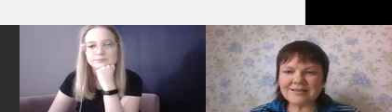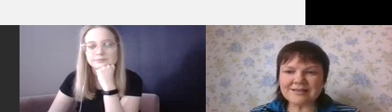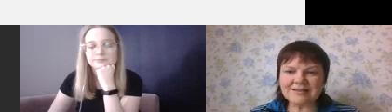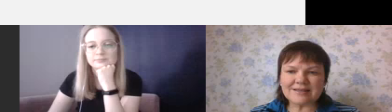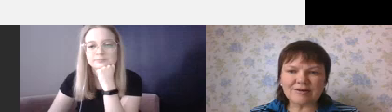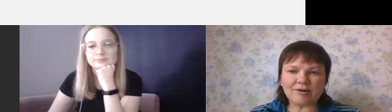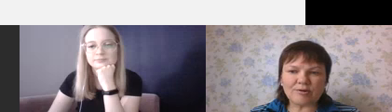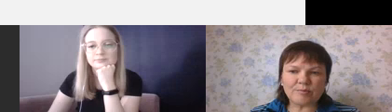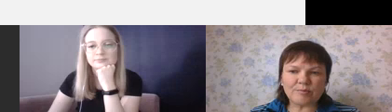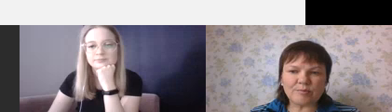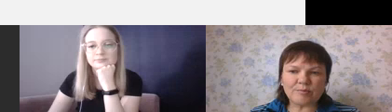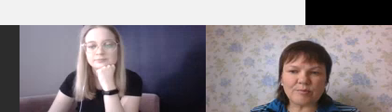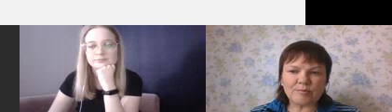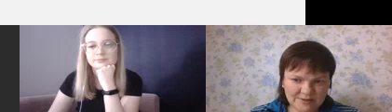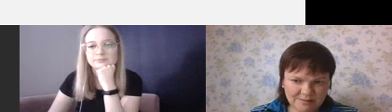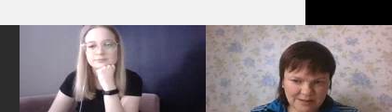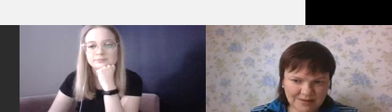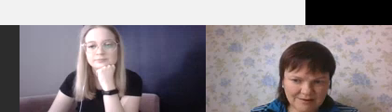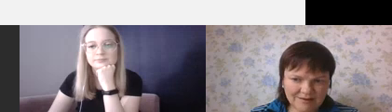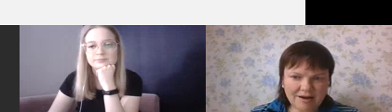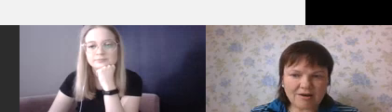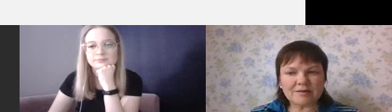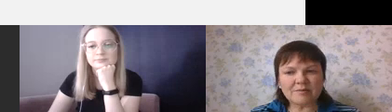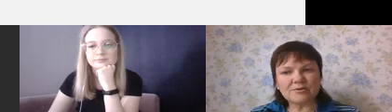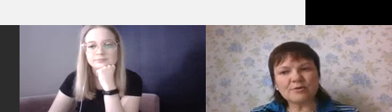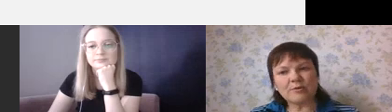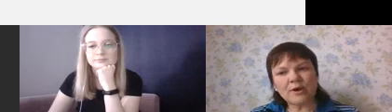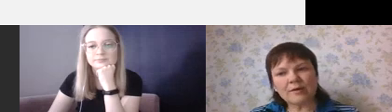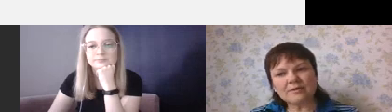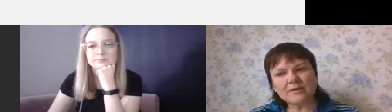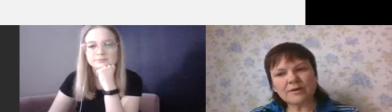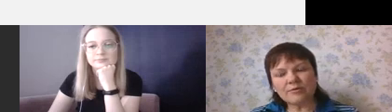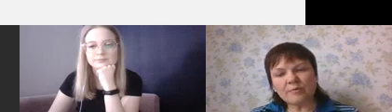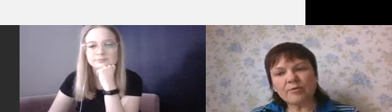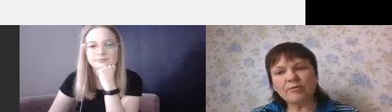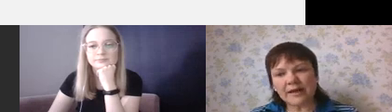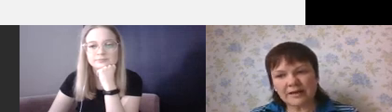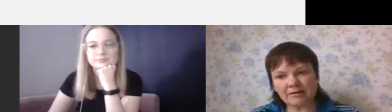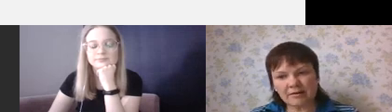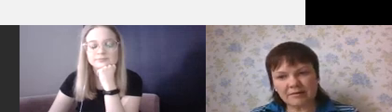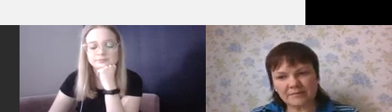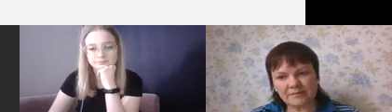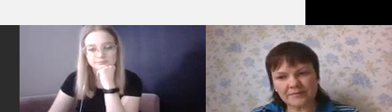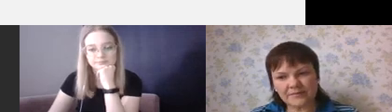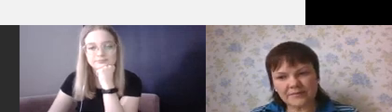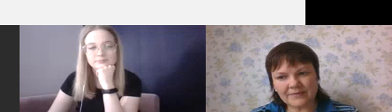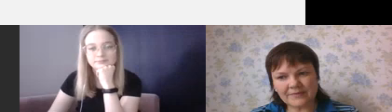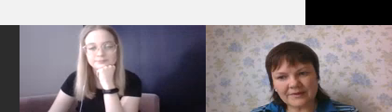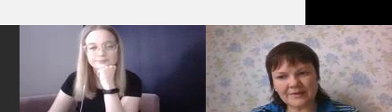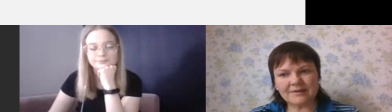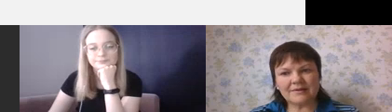küsija siis kaalub gümnaasiumisse minna, aga samas on juba olemas ka mingi huvipakkuv eriala.